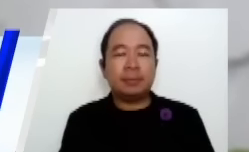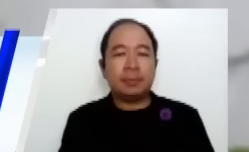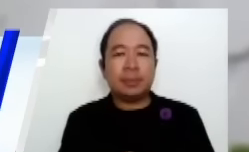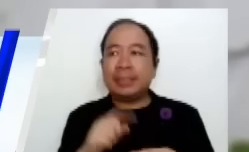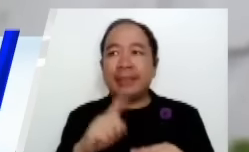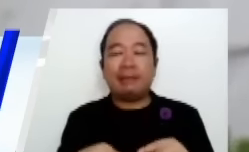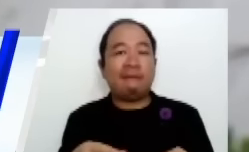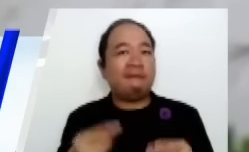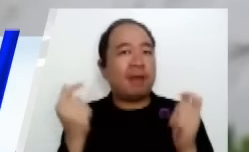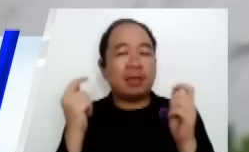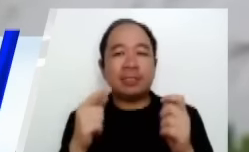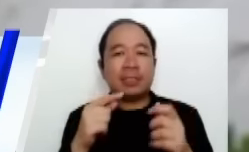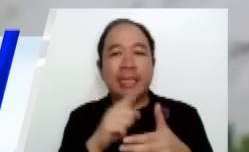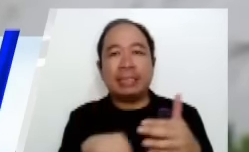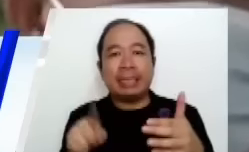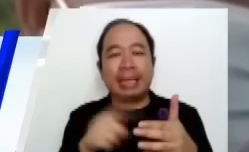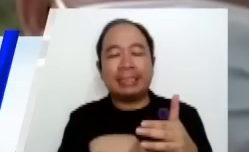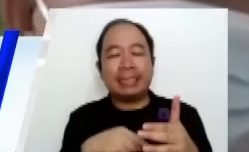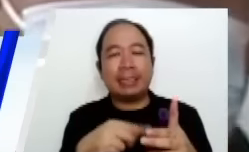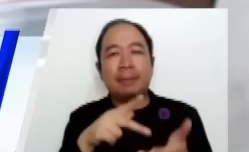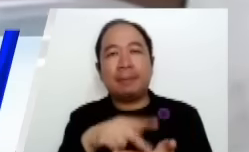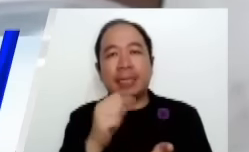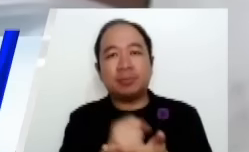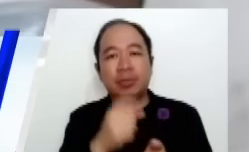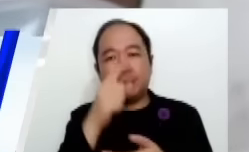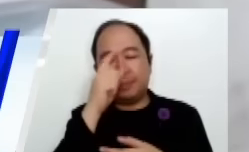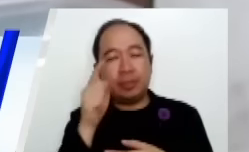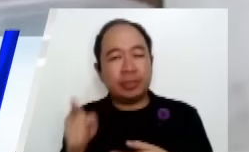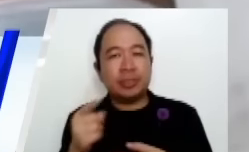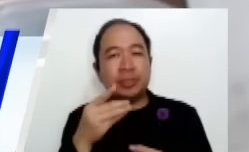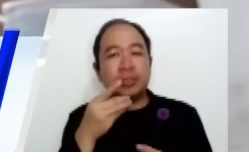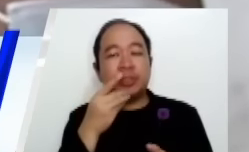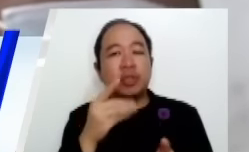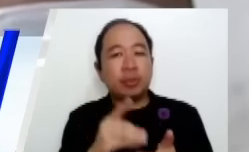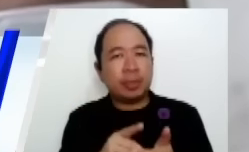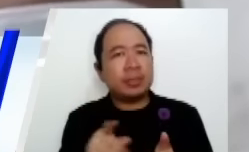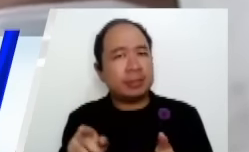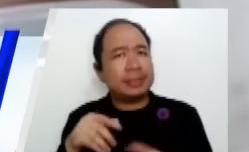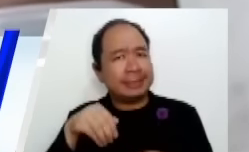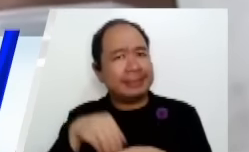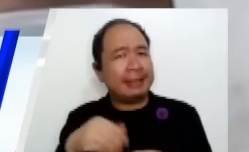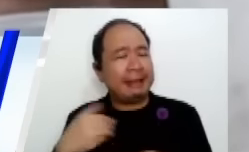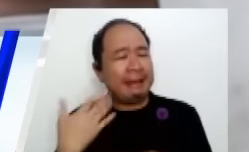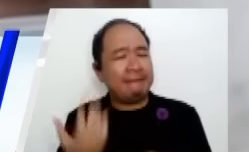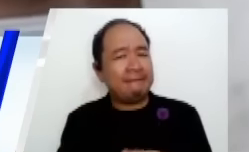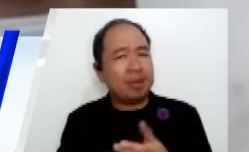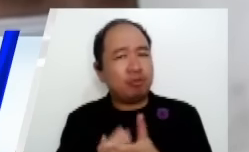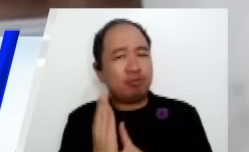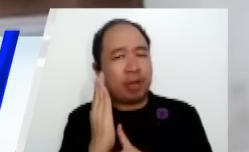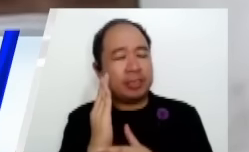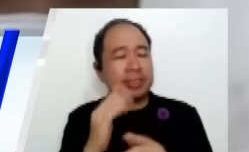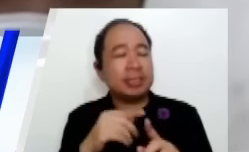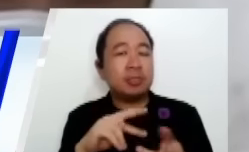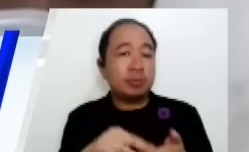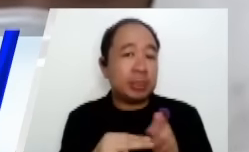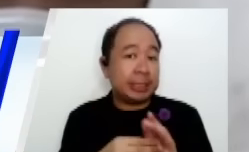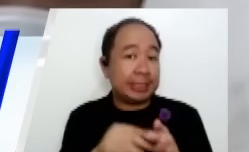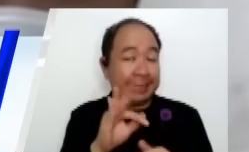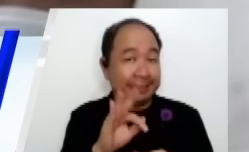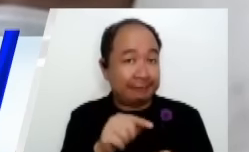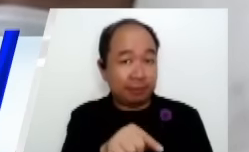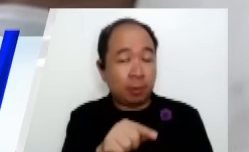a document vested with rights if if if the passports are canceled immediately then How can